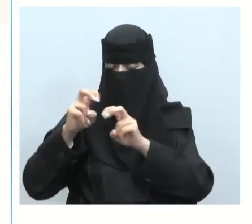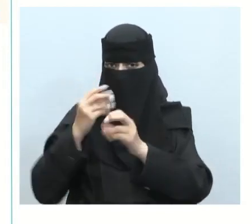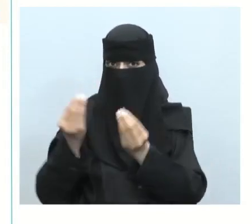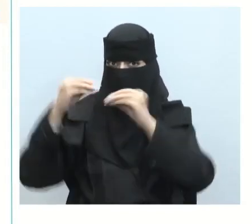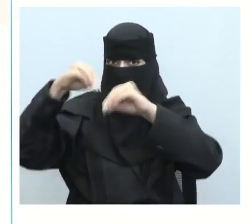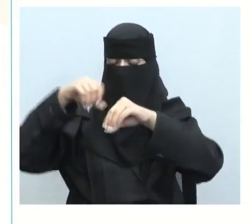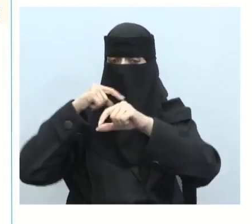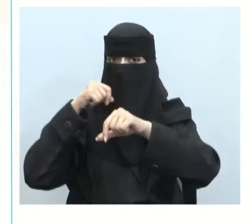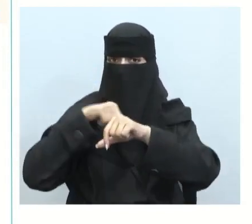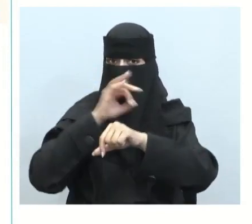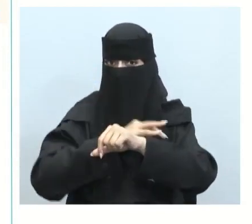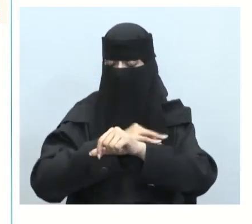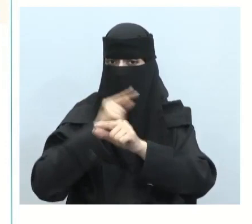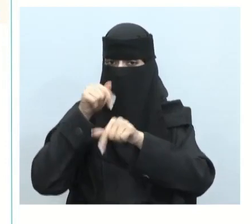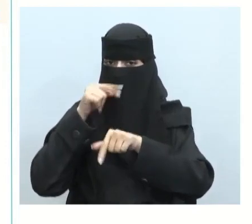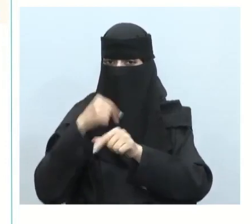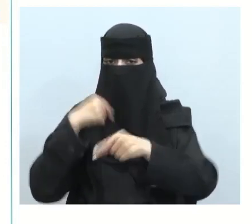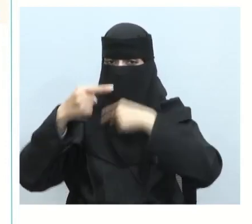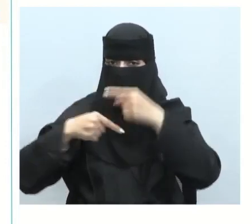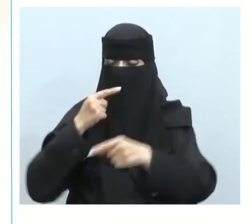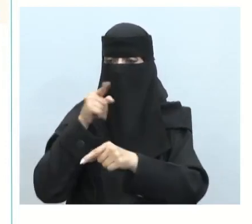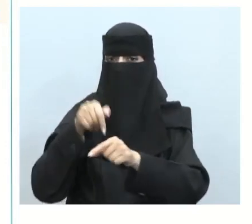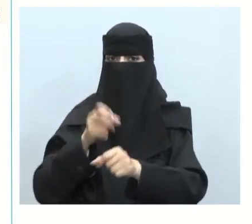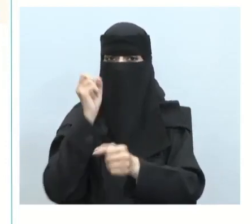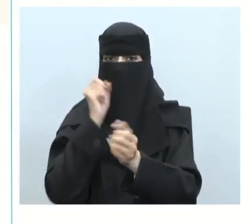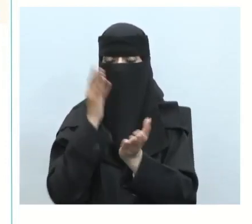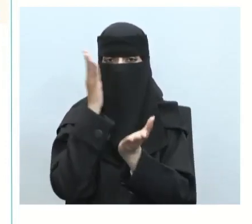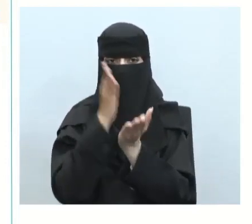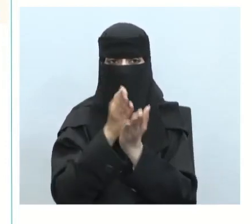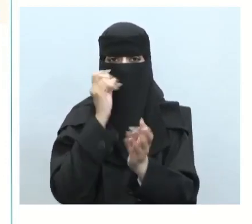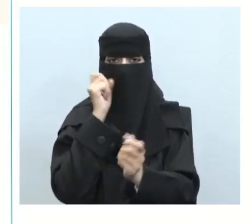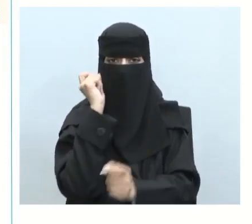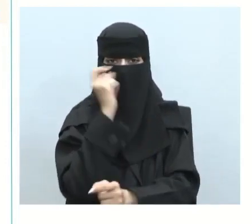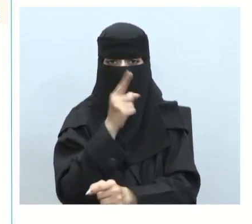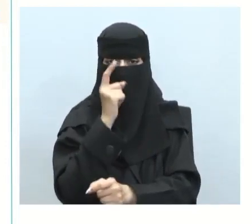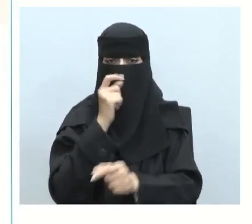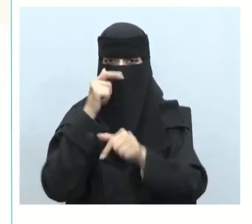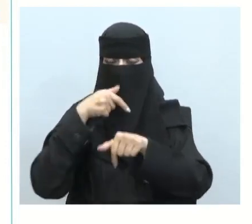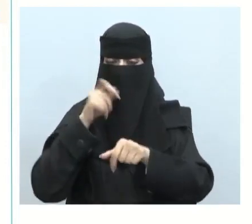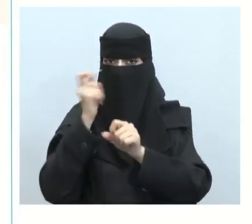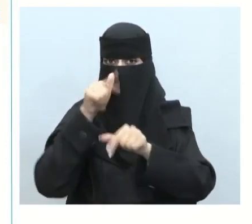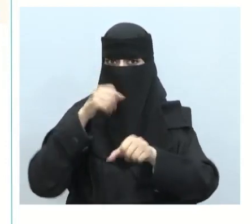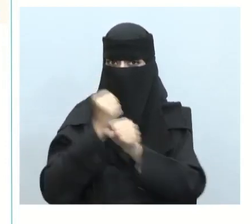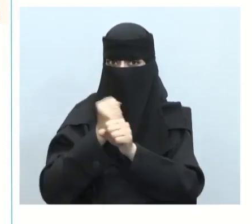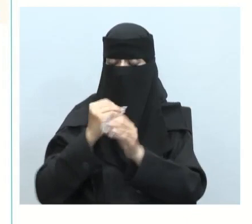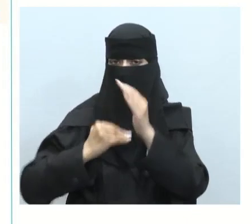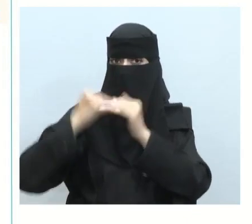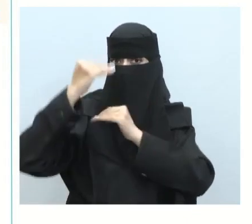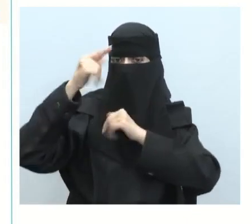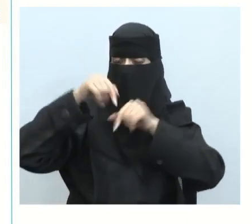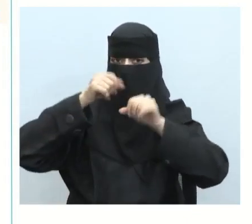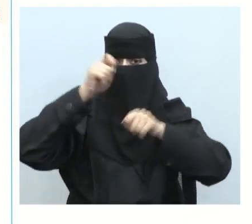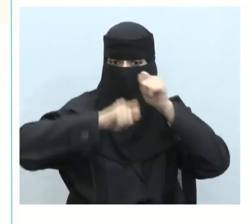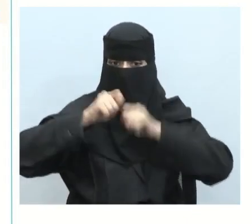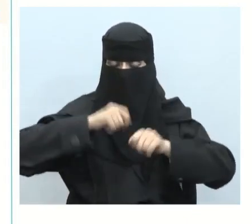واضحه اذا يحتاجون الى توجيه مباشر ولكي يعملوا بكل كفاءه وباستخدام مقاييس